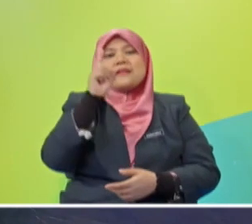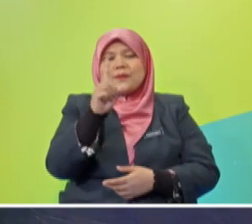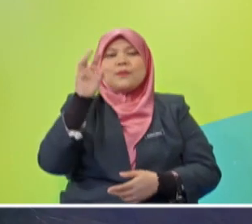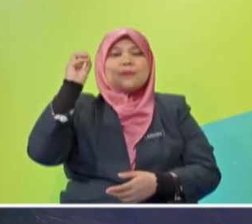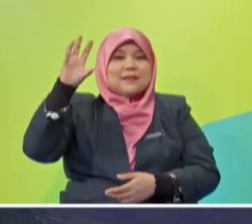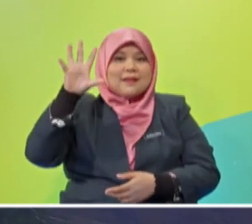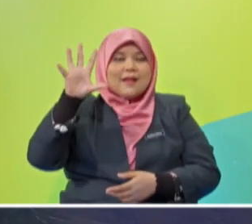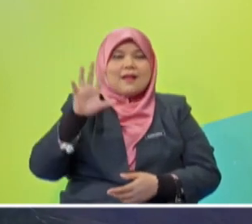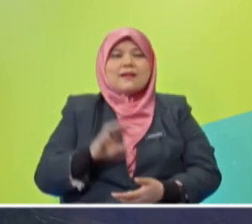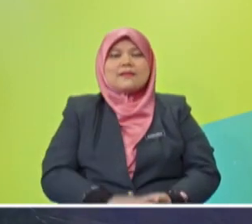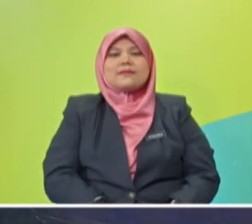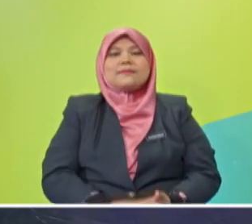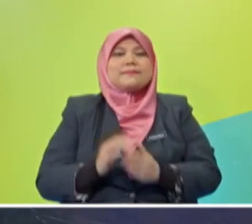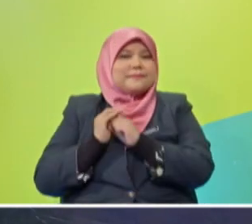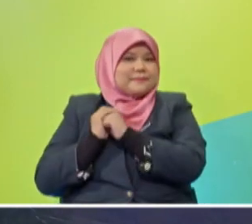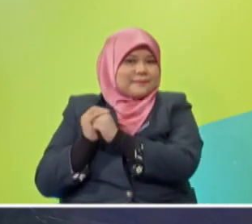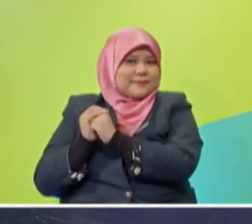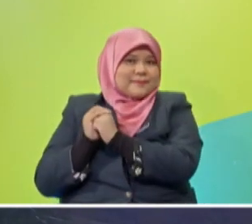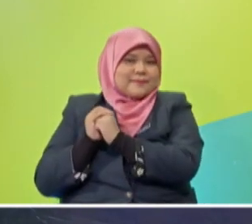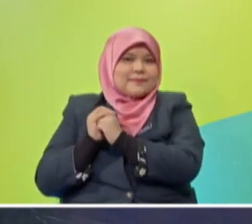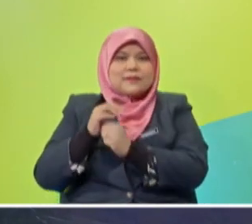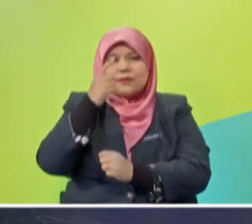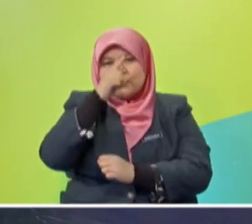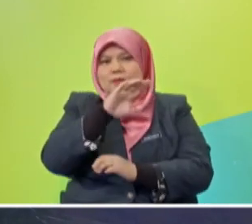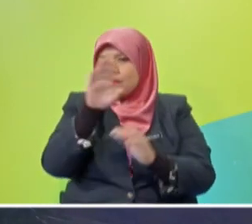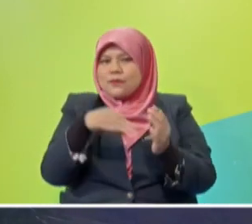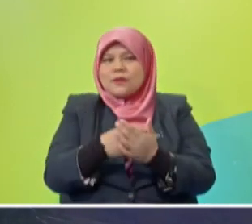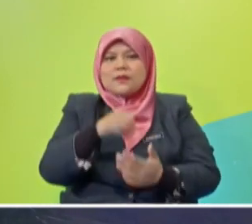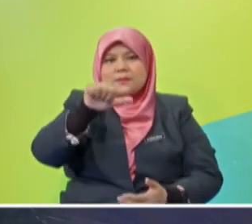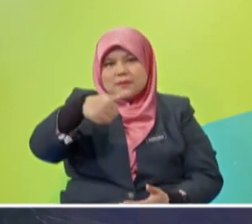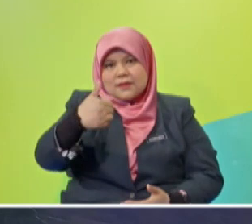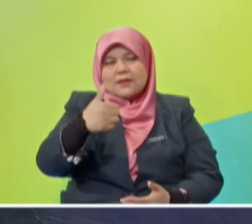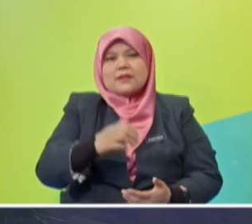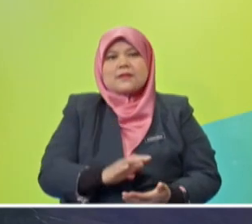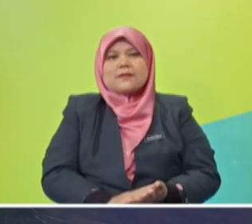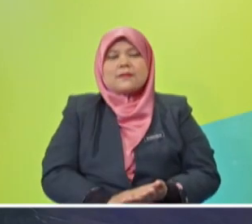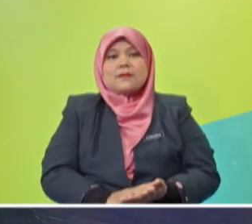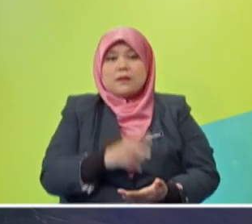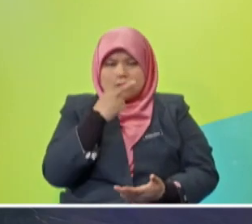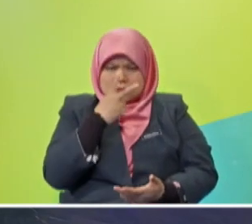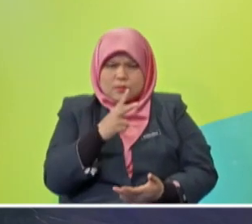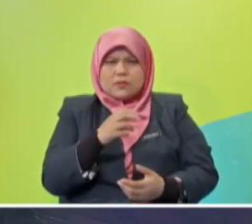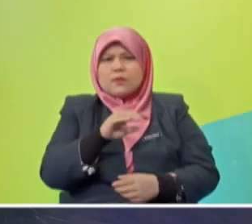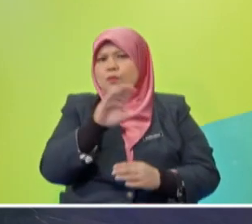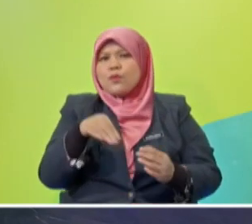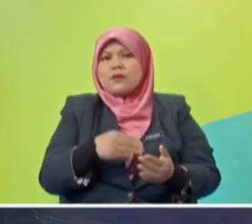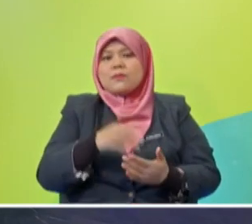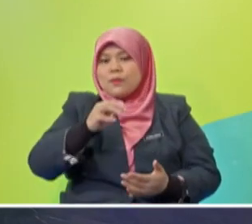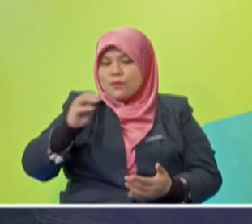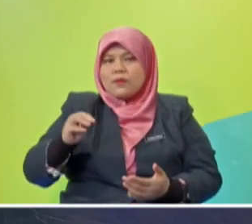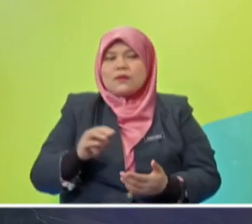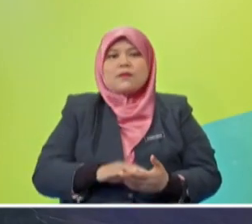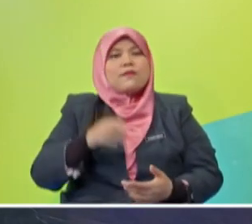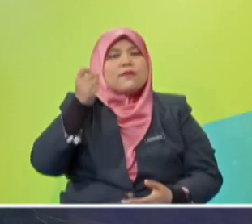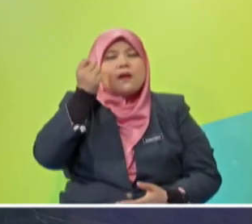Satu bintang. Baik, tahniah bagi saya ucapkan kepada semua yang berjaya. Nampaknya murid-murid cikgu yang menonton di rumah pun sekarang ini telah